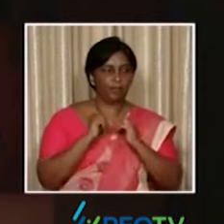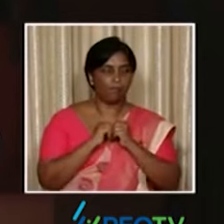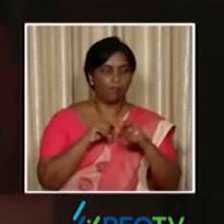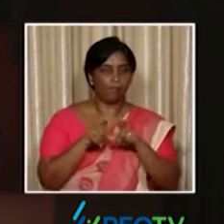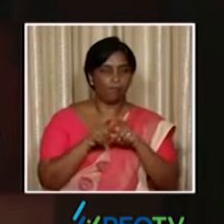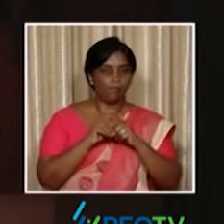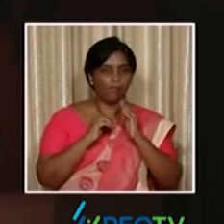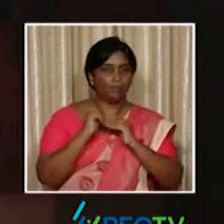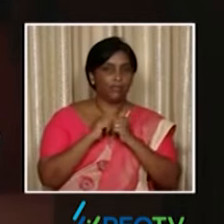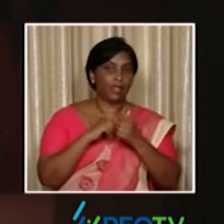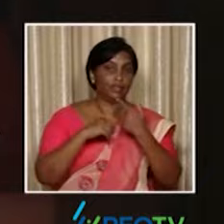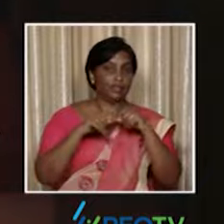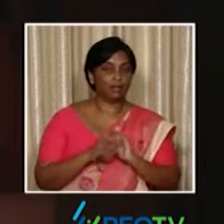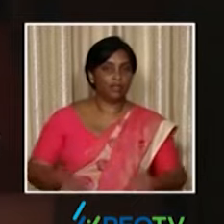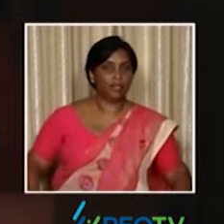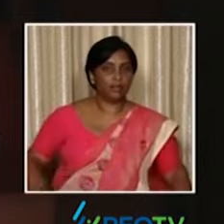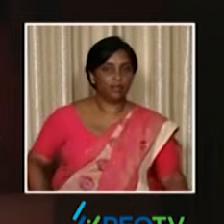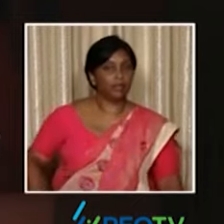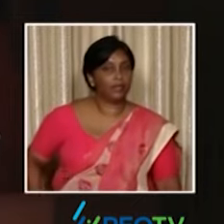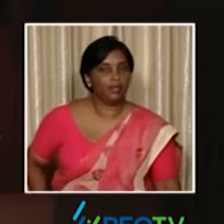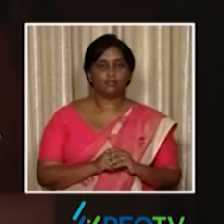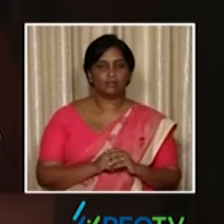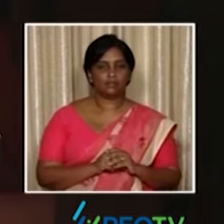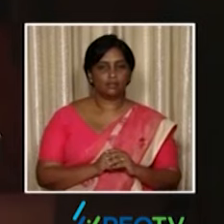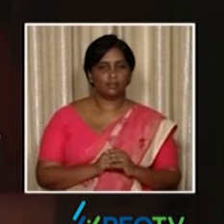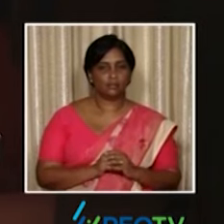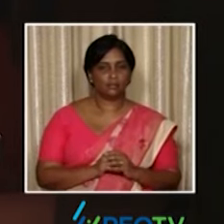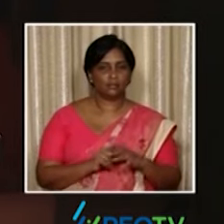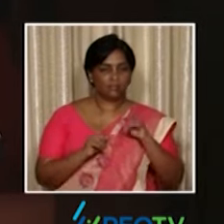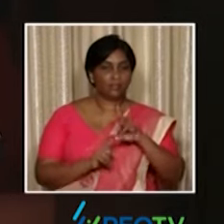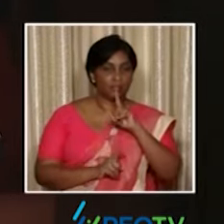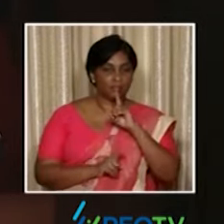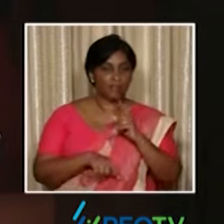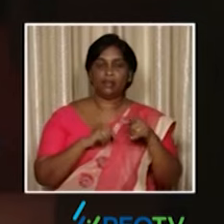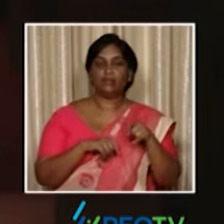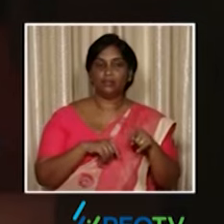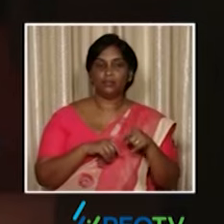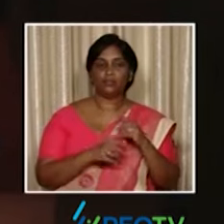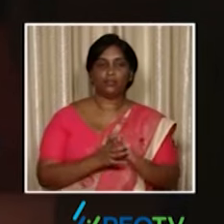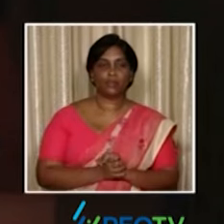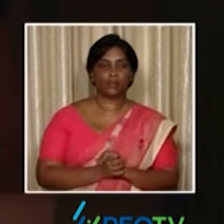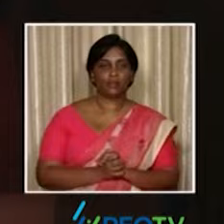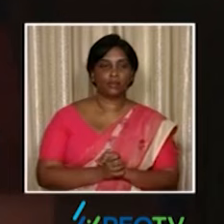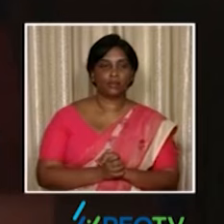එකට. මිනිත්තු 3ක් කාලයක් තියෙනවා ඉපැක්ස නැහැ. හරි. මට ටයිම් තියෙනවා බය වෙන්න එපා. මේව ගැන කියනකොට කාලේ මතක් කරන්න එපා.